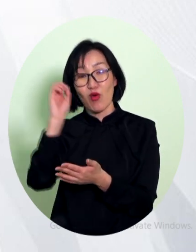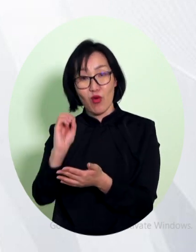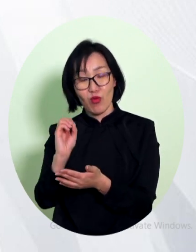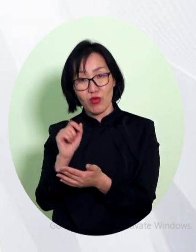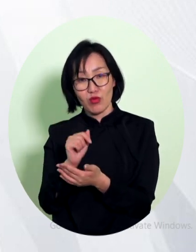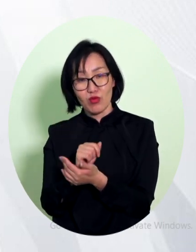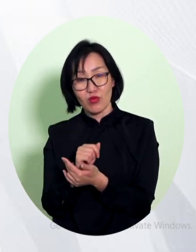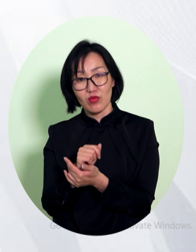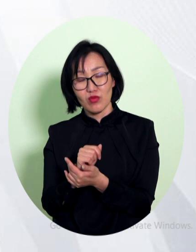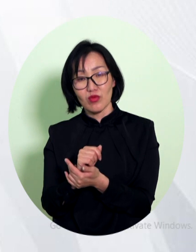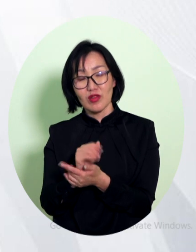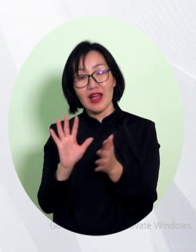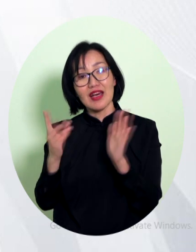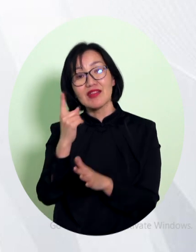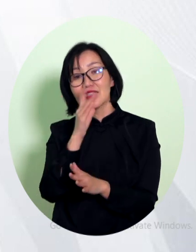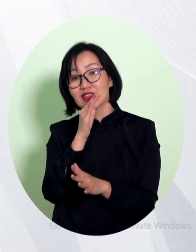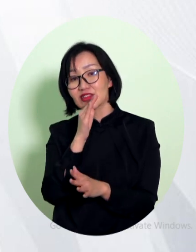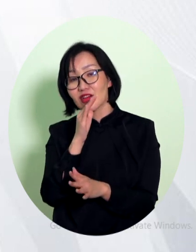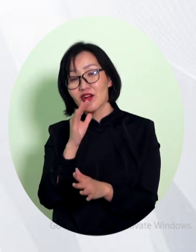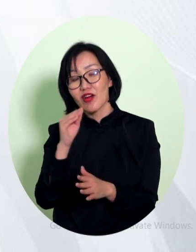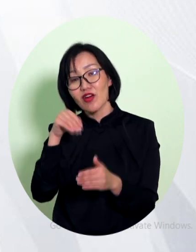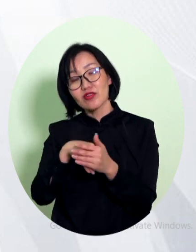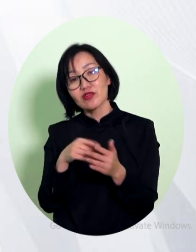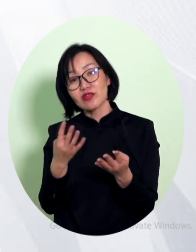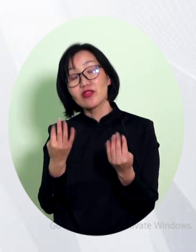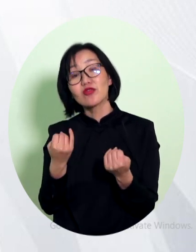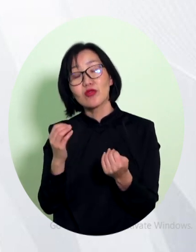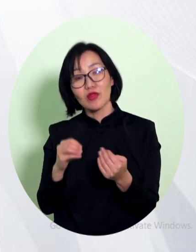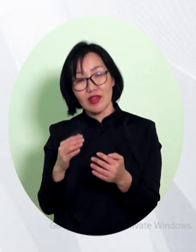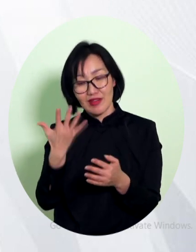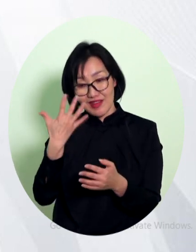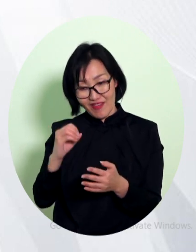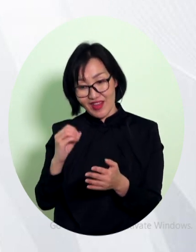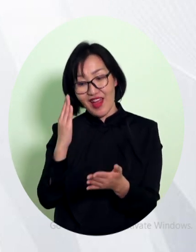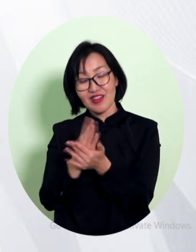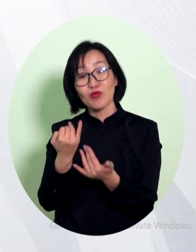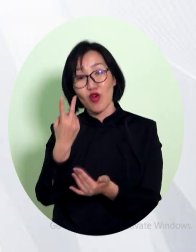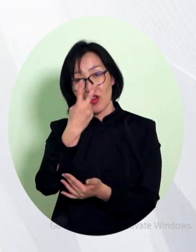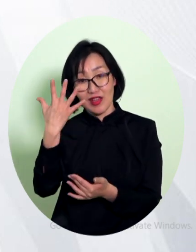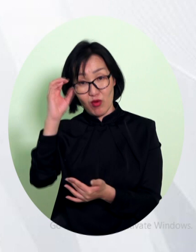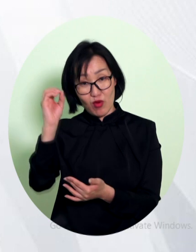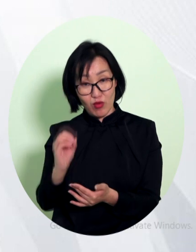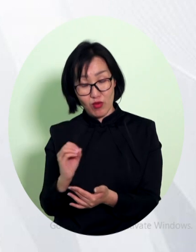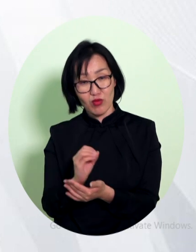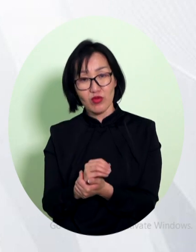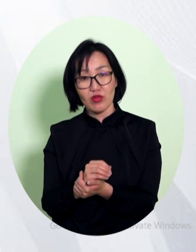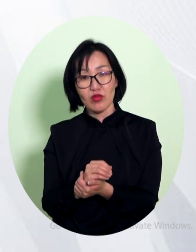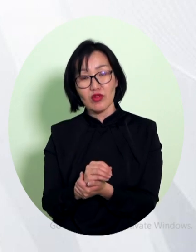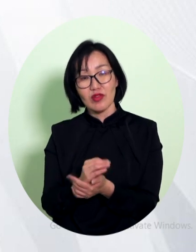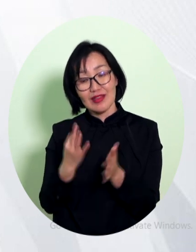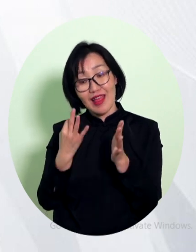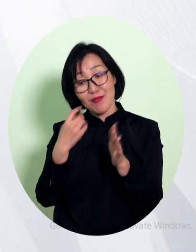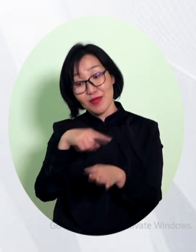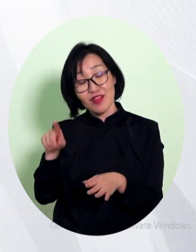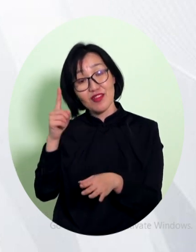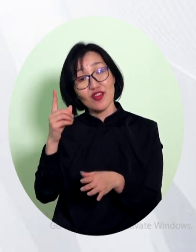50%. 11 настай оролцогч 50-ын хагас 25%. Тэгвэл